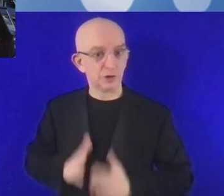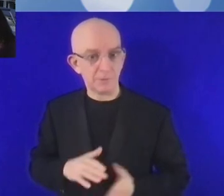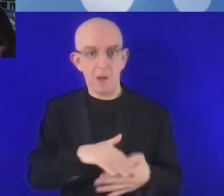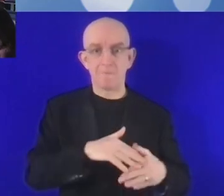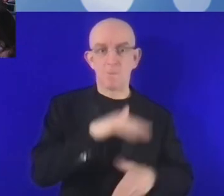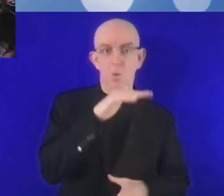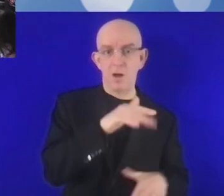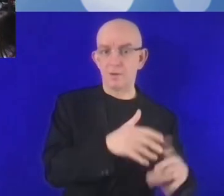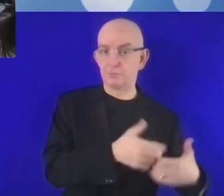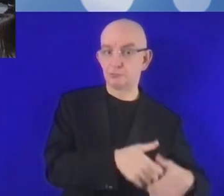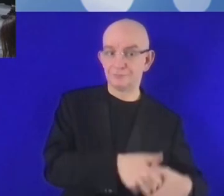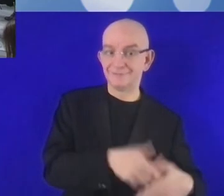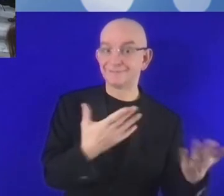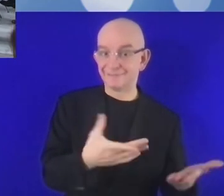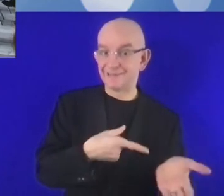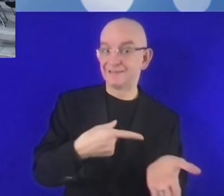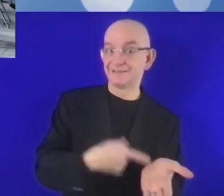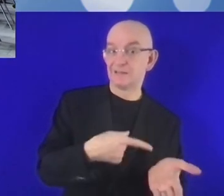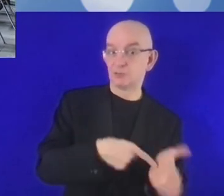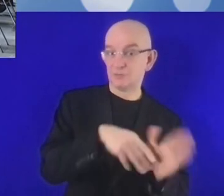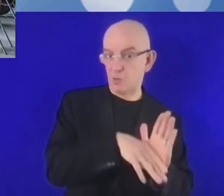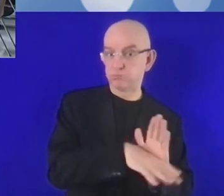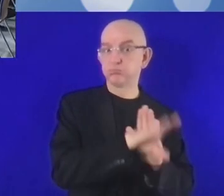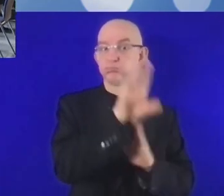что начинаем сталкиваться с серьезной проблемой.